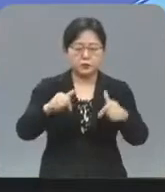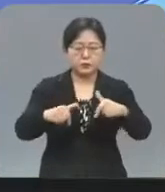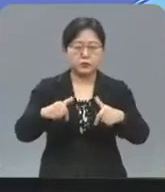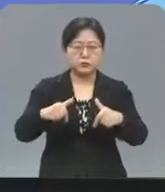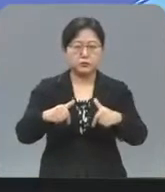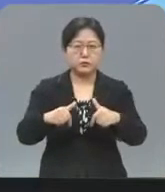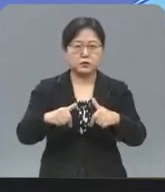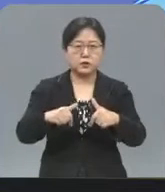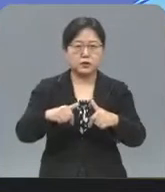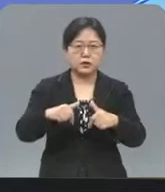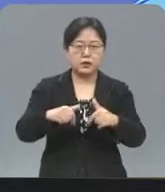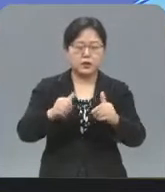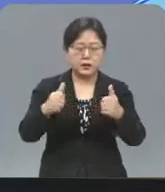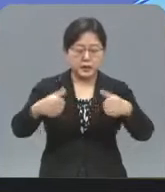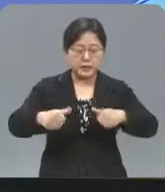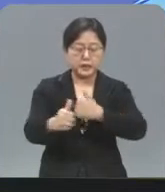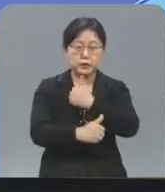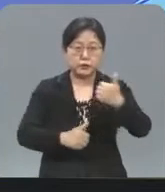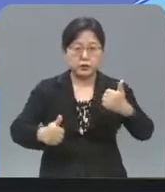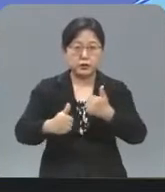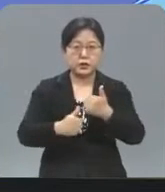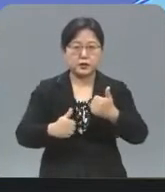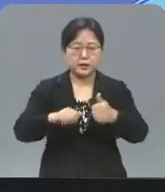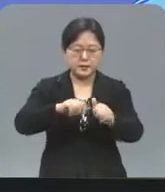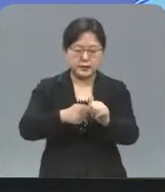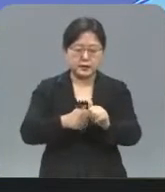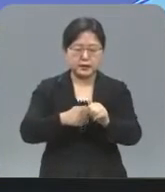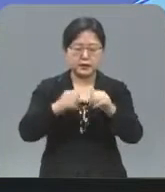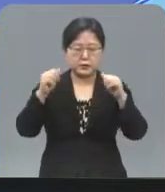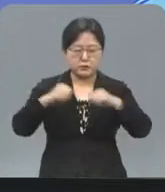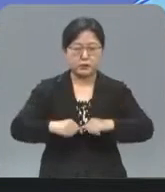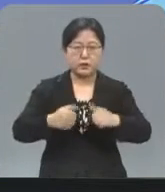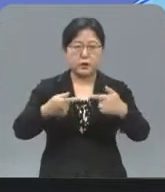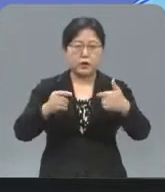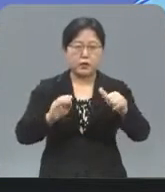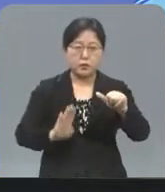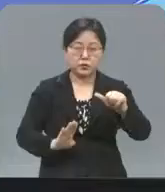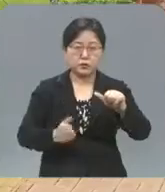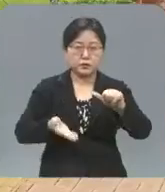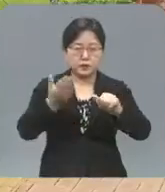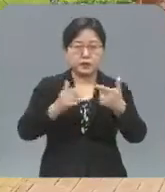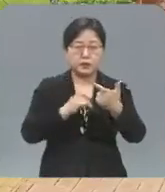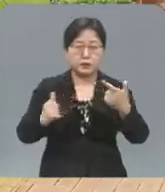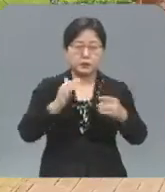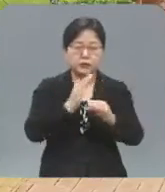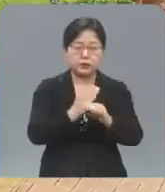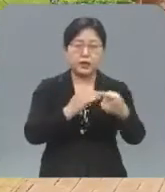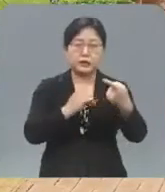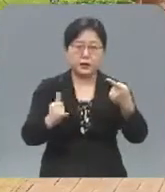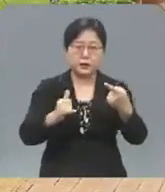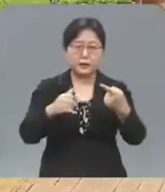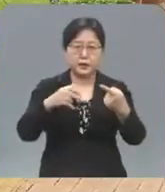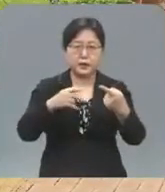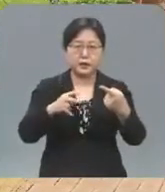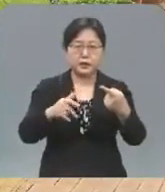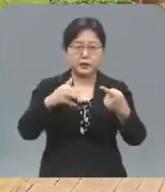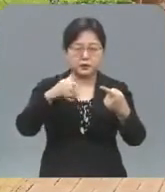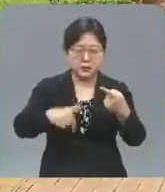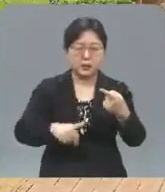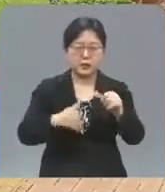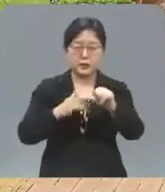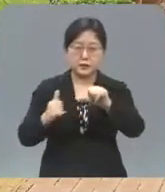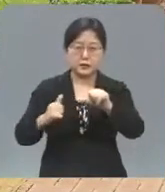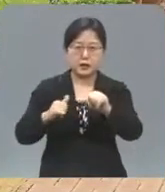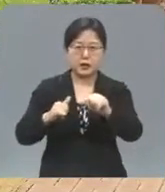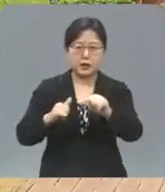서구는 광주시 인사위원회가 의결한 징계안을 수용해 5급 이상 공직자 6명 가운데 1명은 견책,